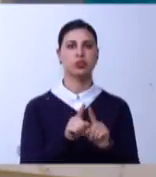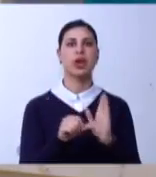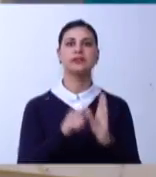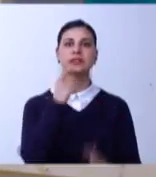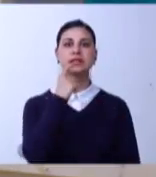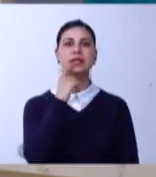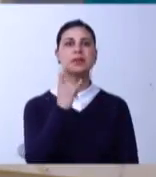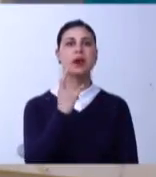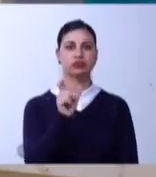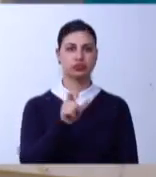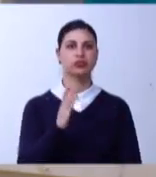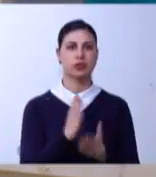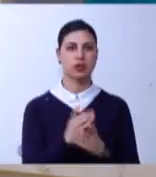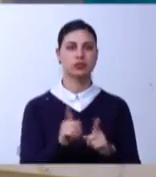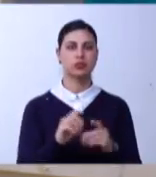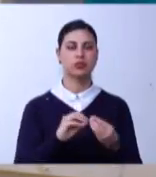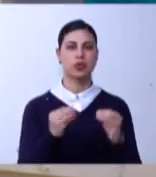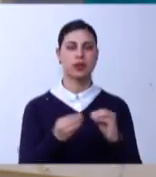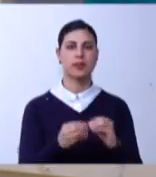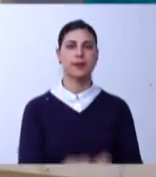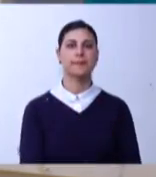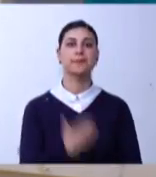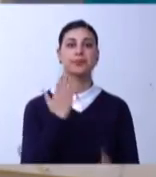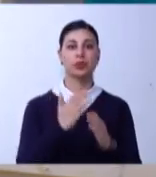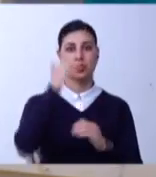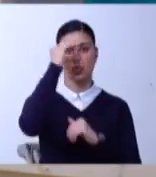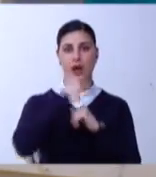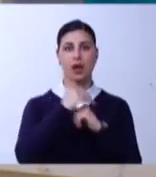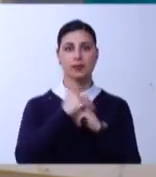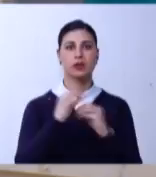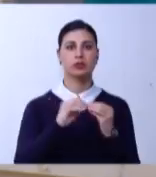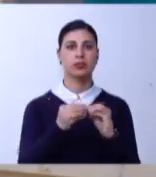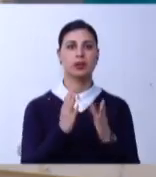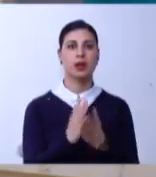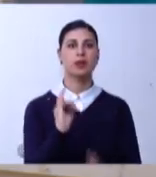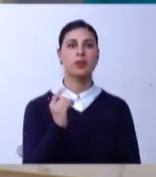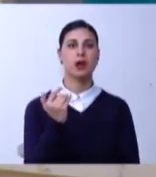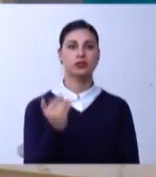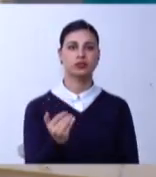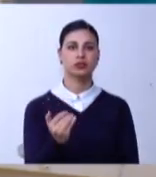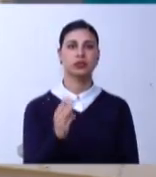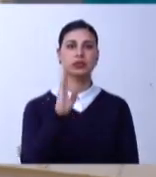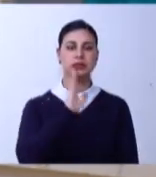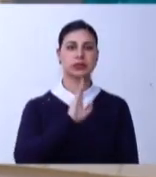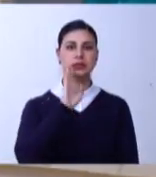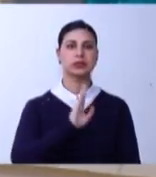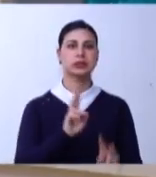წინაშე. ასევე ერთი რაც ძალიან მნიშვნელოვანია, თუ ღამის სირთულეები აქვს ბავშვს,